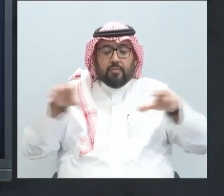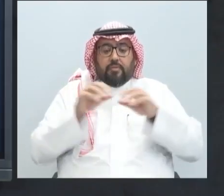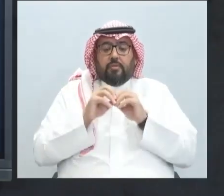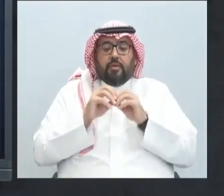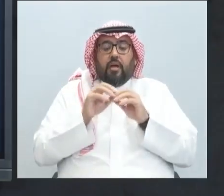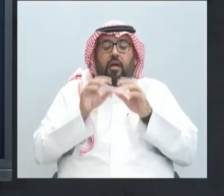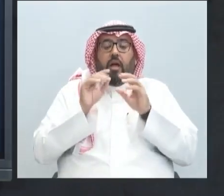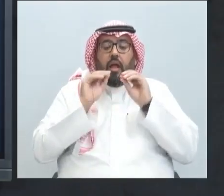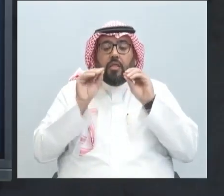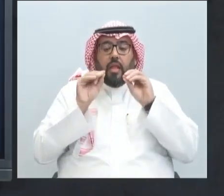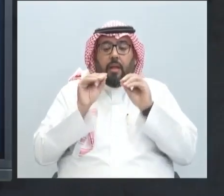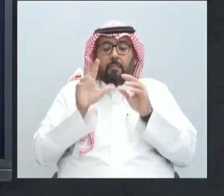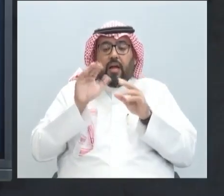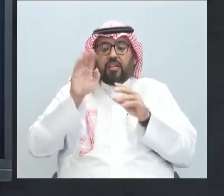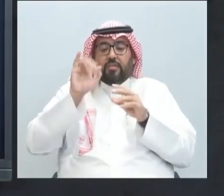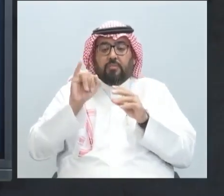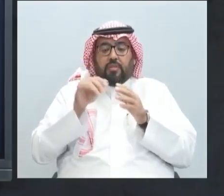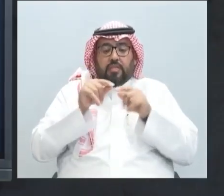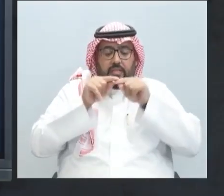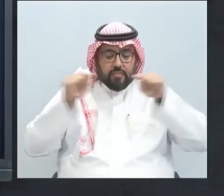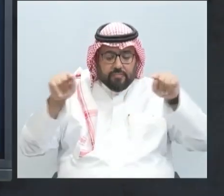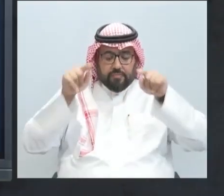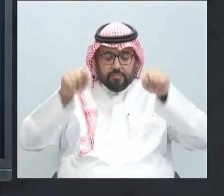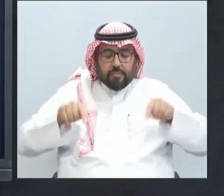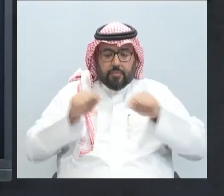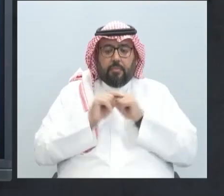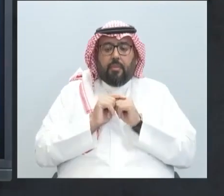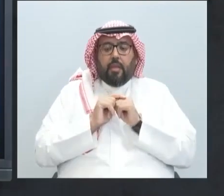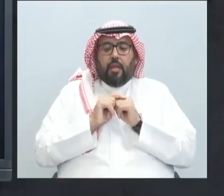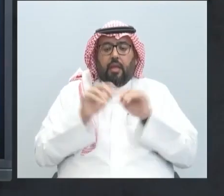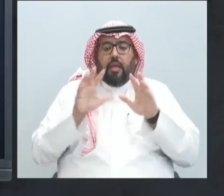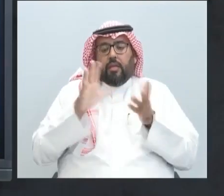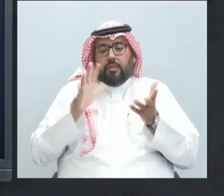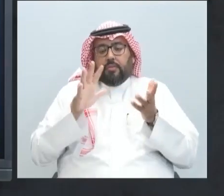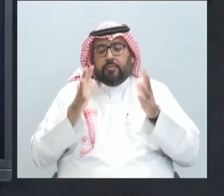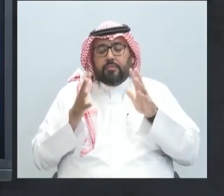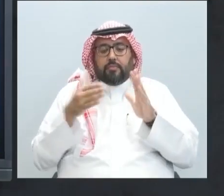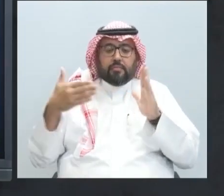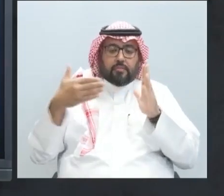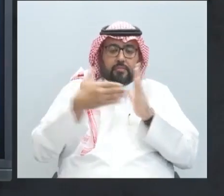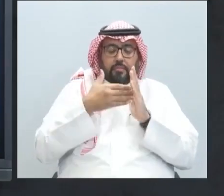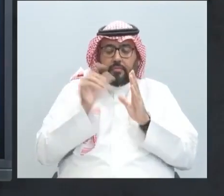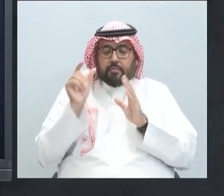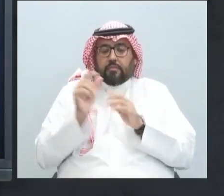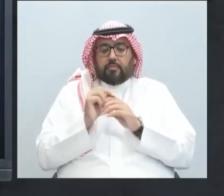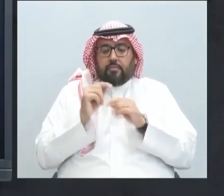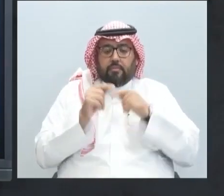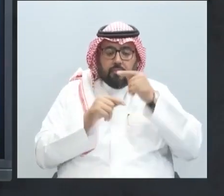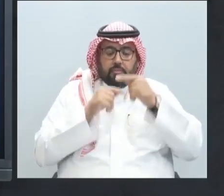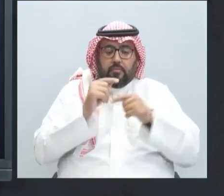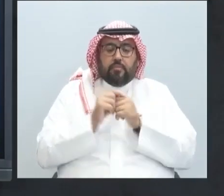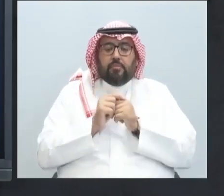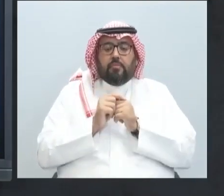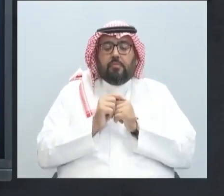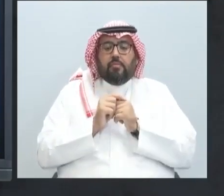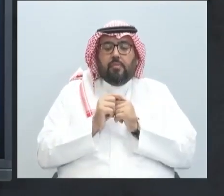عندما تحدثنا عن حجم الخليه نسبه مساحه السطح لهذا الحجم هذه الخلايا تصل الى حجم محدد ثم تبدا هذه الخلايا